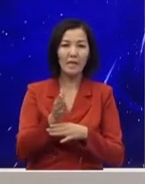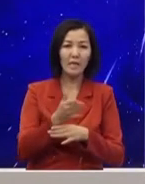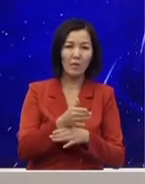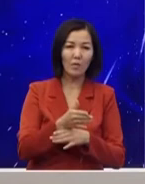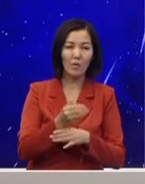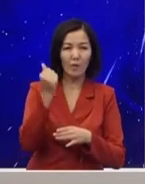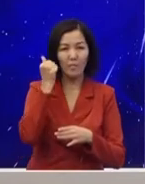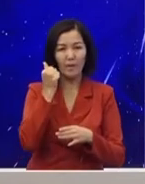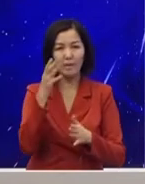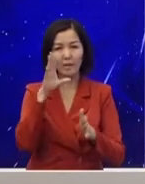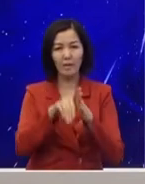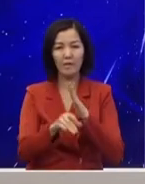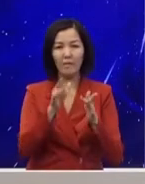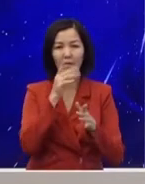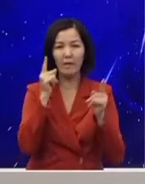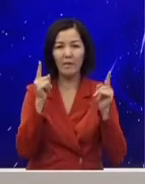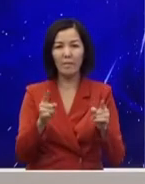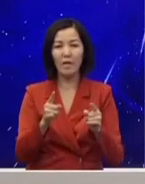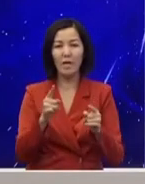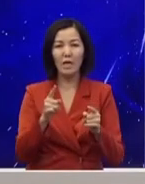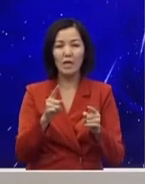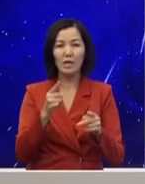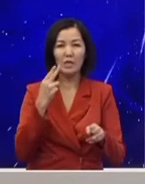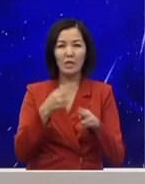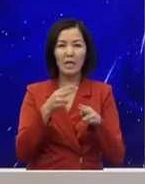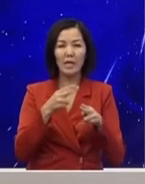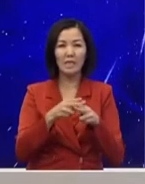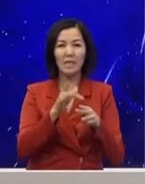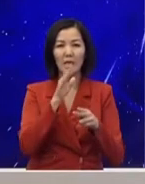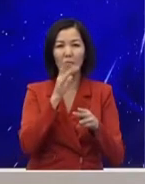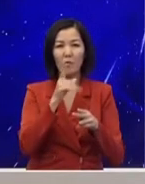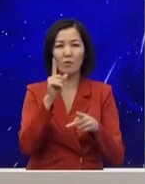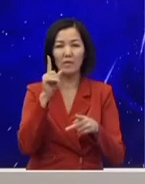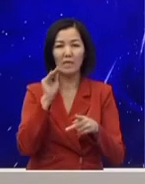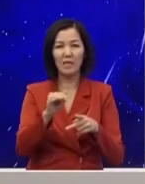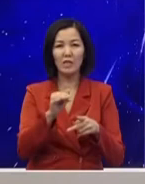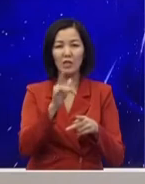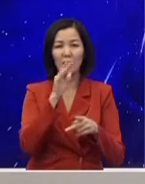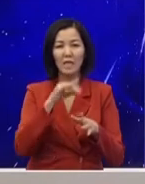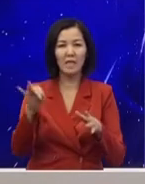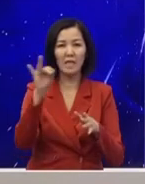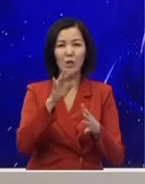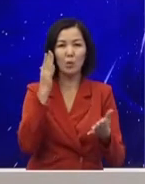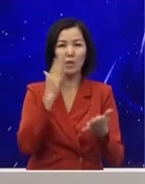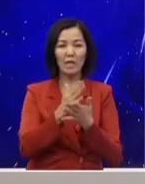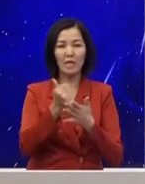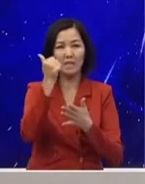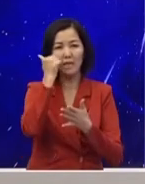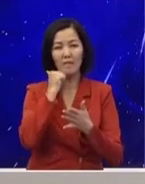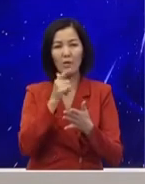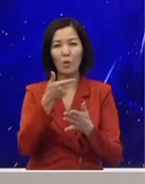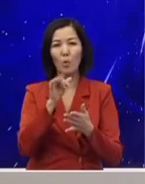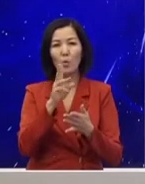архитектурный памятник относится к периоду Железной эпохи и имеет тысячелетнюю историю. В ходе раскопа были найдены древние курганы